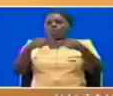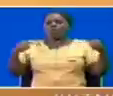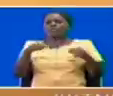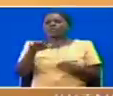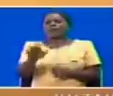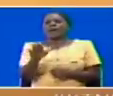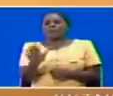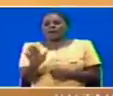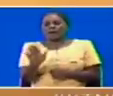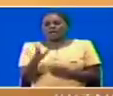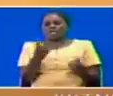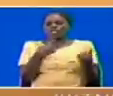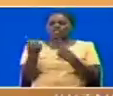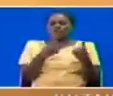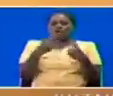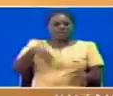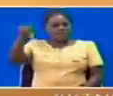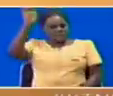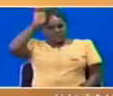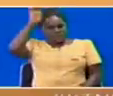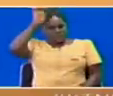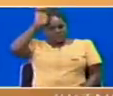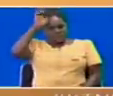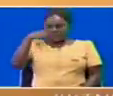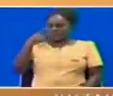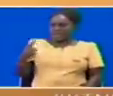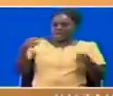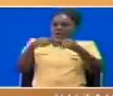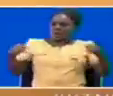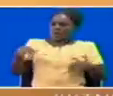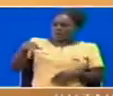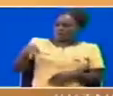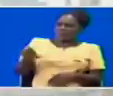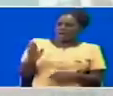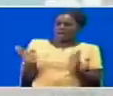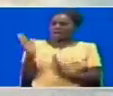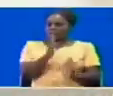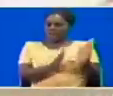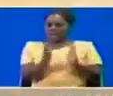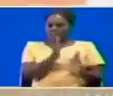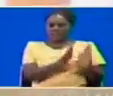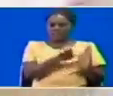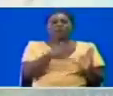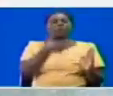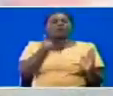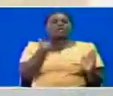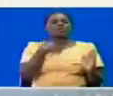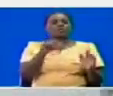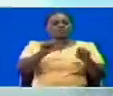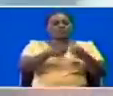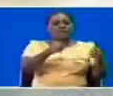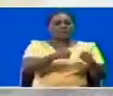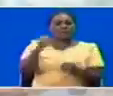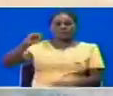mpinzani wake. Akizungumza mjini Eldoret, Buzeki amedai kwamba wapinzani wake wamempangia njama za kumzima kisiasa.